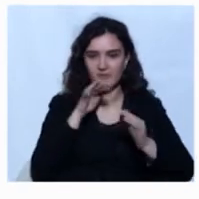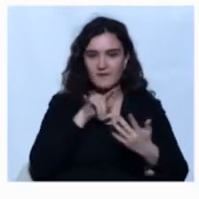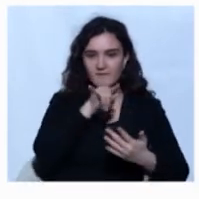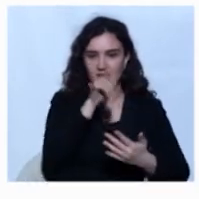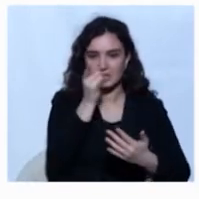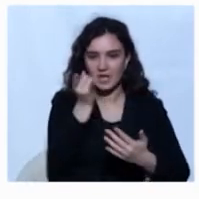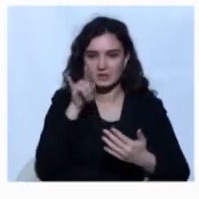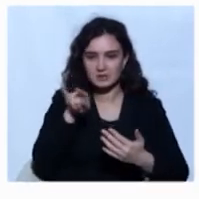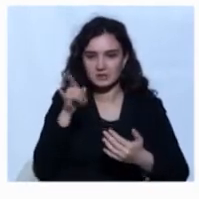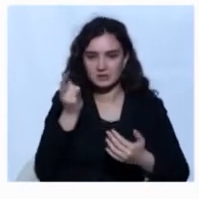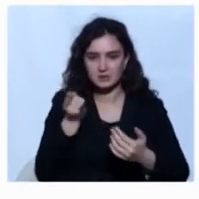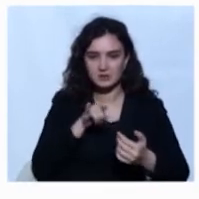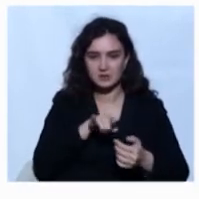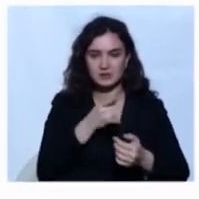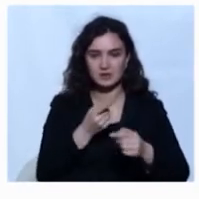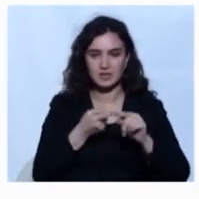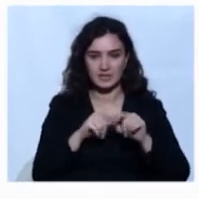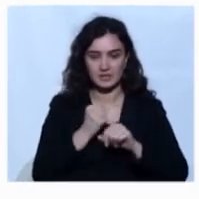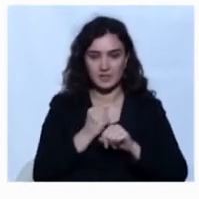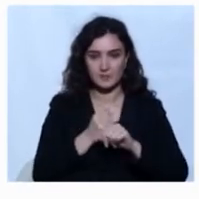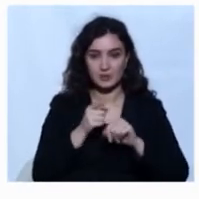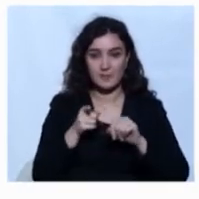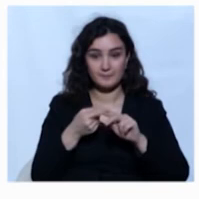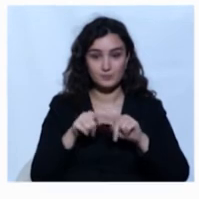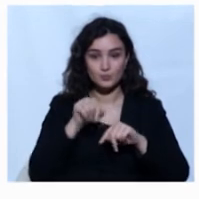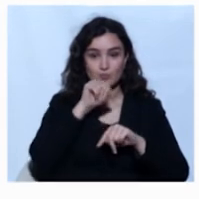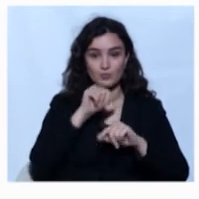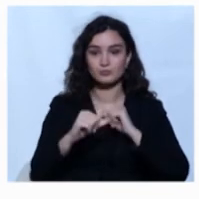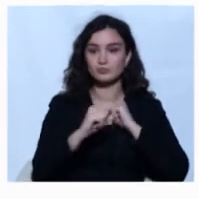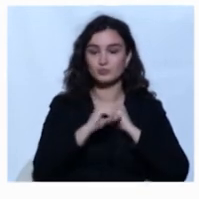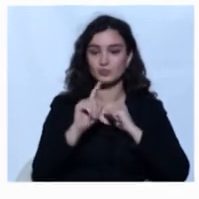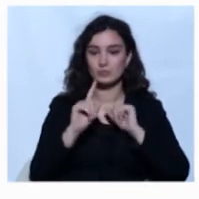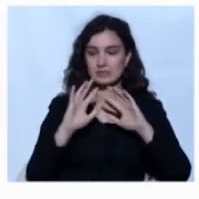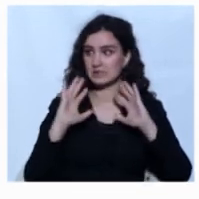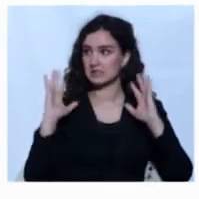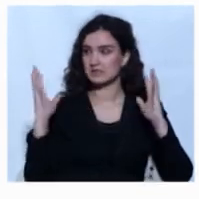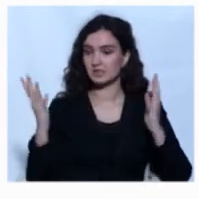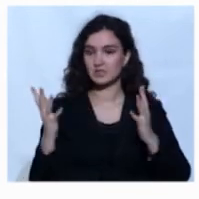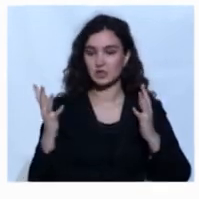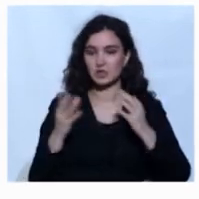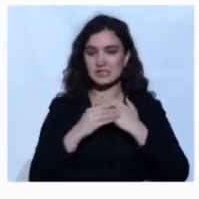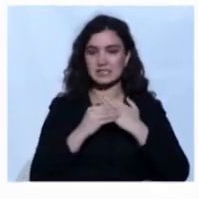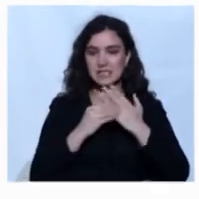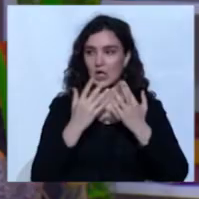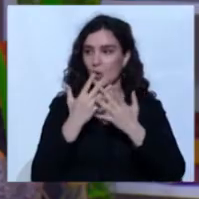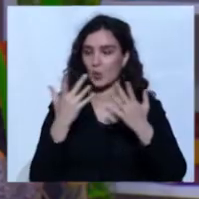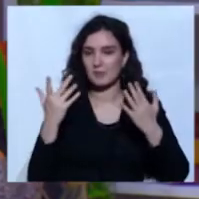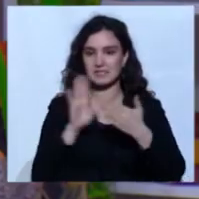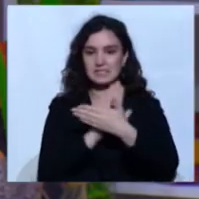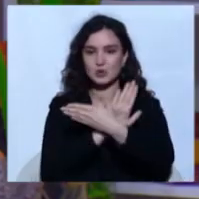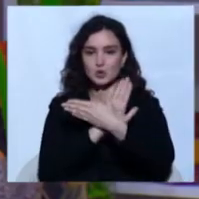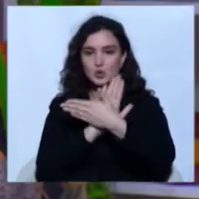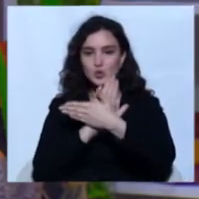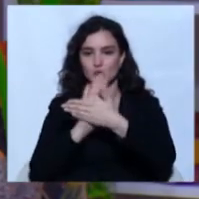კვადრატები იქმნებოდა, რომლის საშუალებითაც ხდებოდა სივრცეში არსებული სხეულების სიბრტყეზე